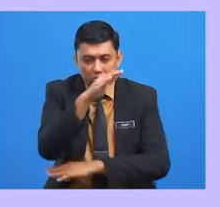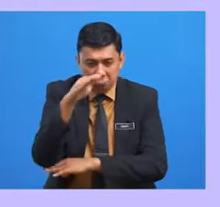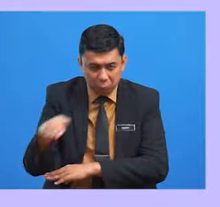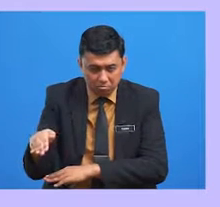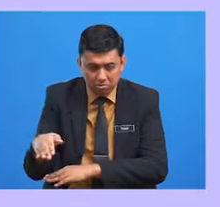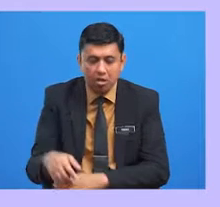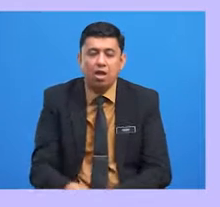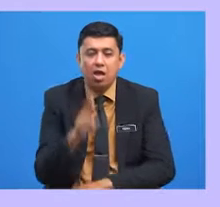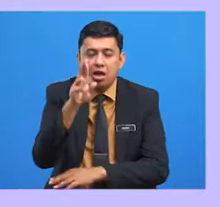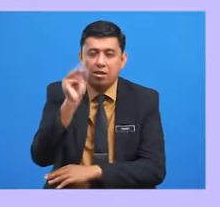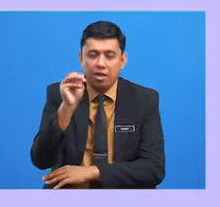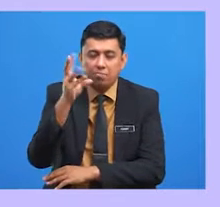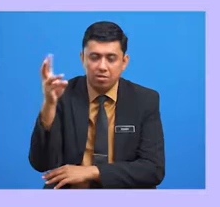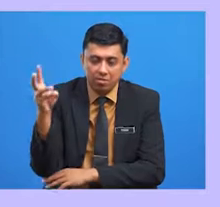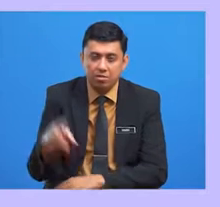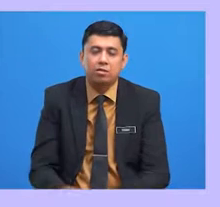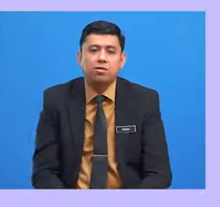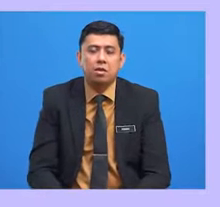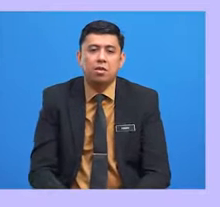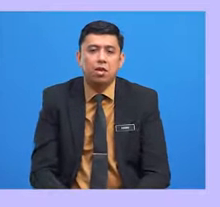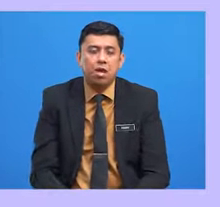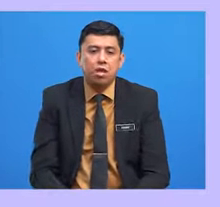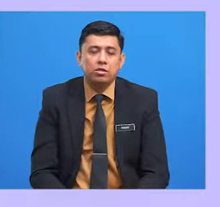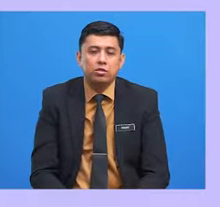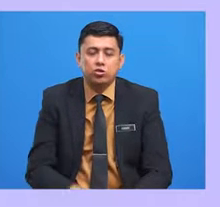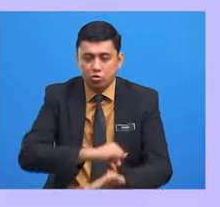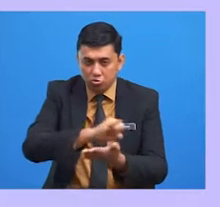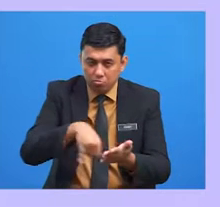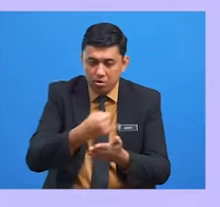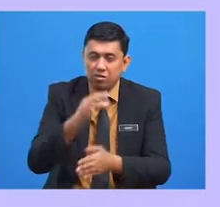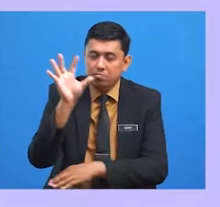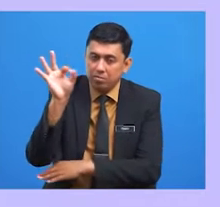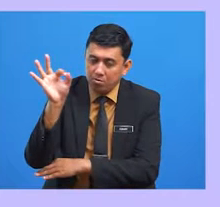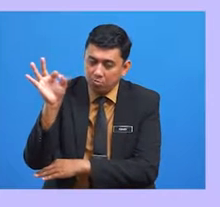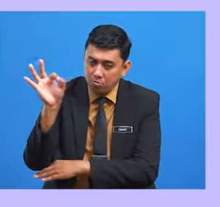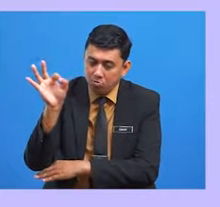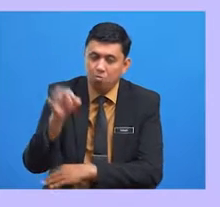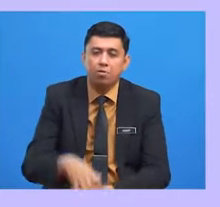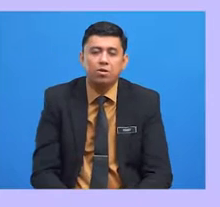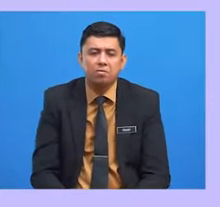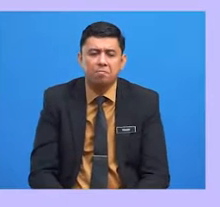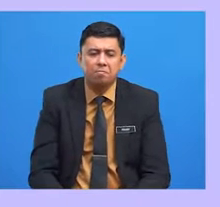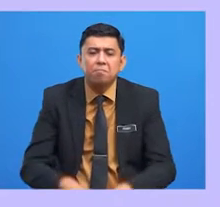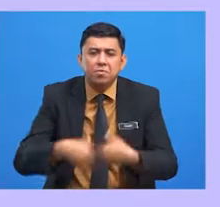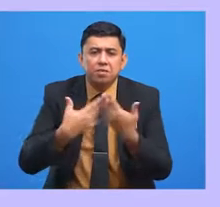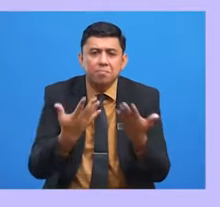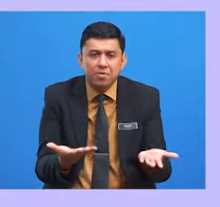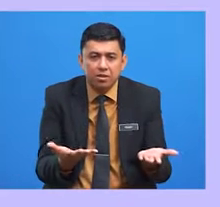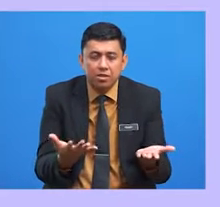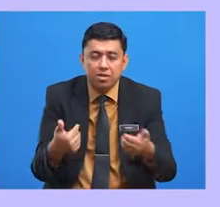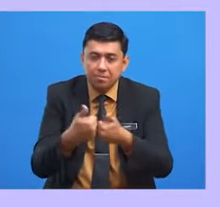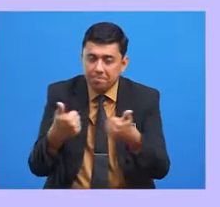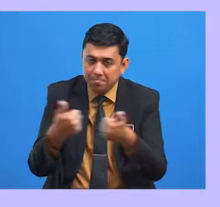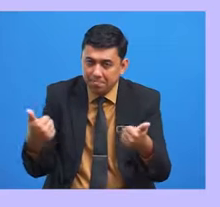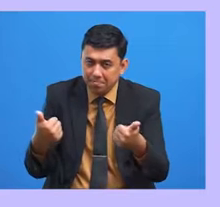kepada RM16 dan kuantiti diminta meningkat kepada 90 unit, bagaimanakah keanjalan